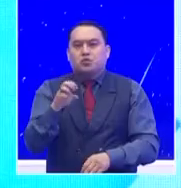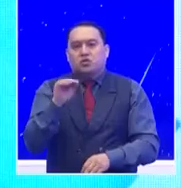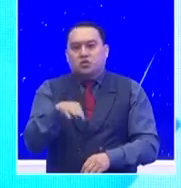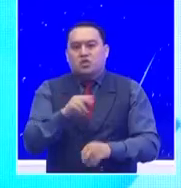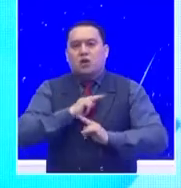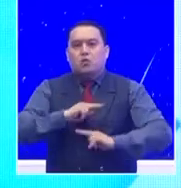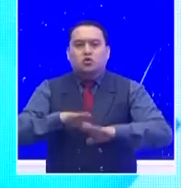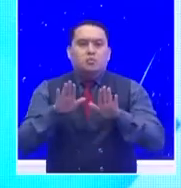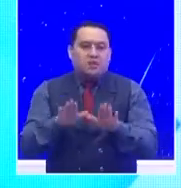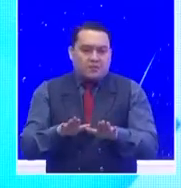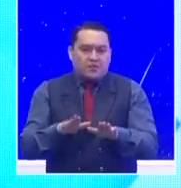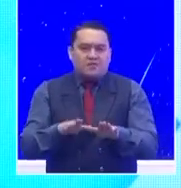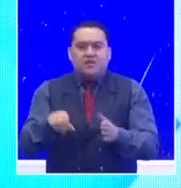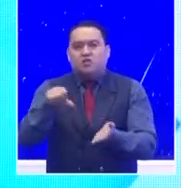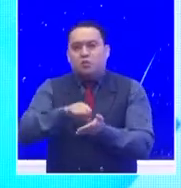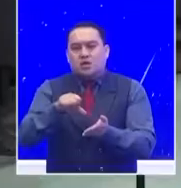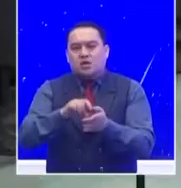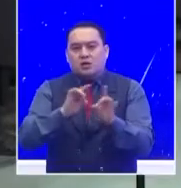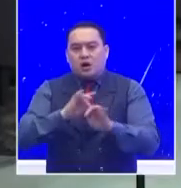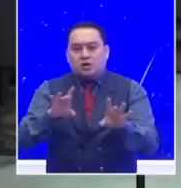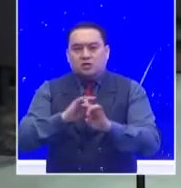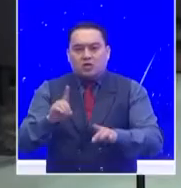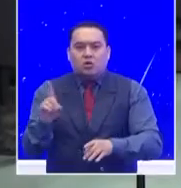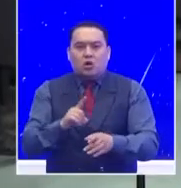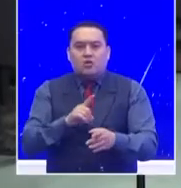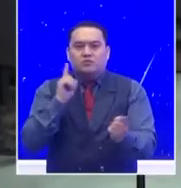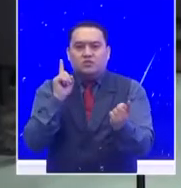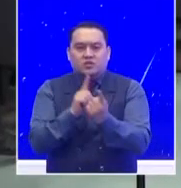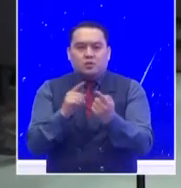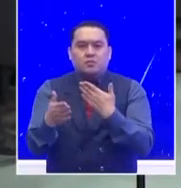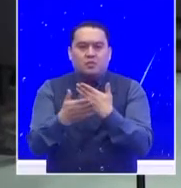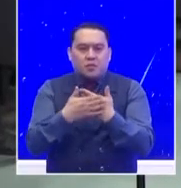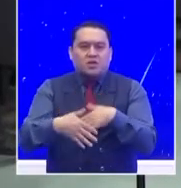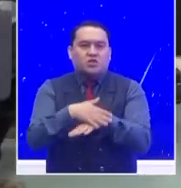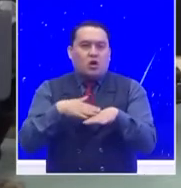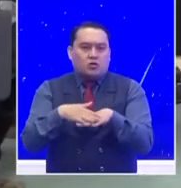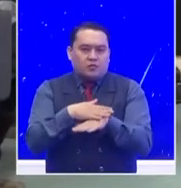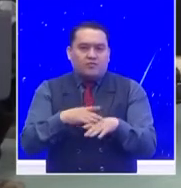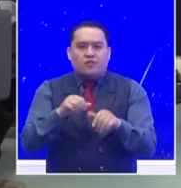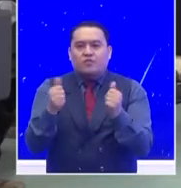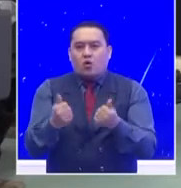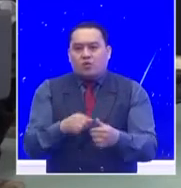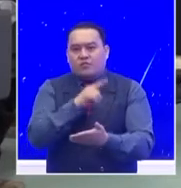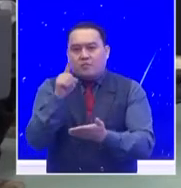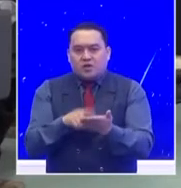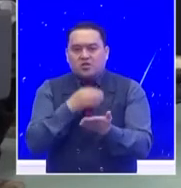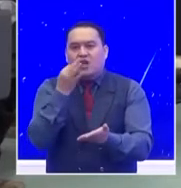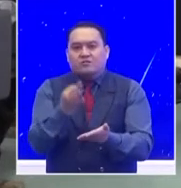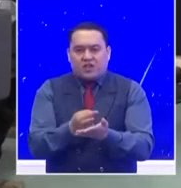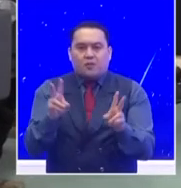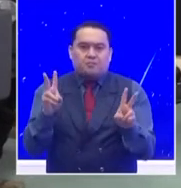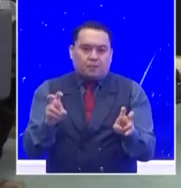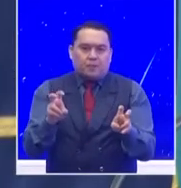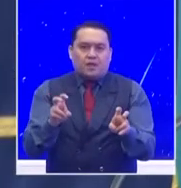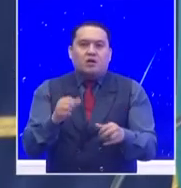500 рабочих мест, отметил в своем выступлении градоначальник на очередной встрече с жителями, которая прошла в формате «вопрос-ответ». Каждый